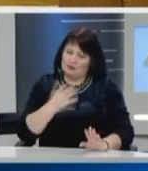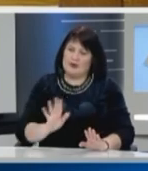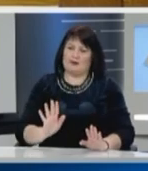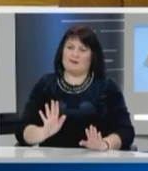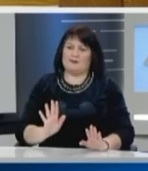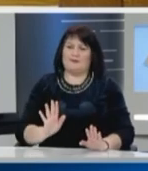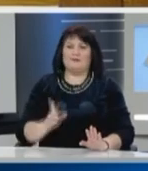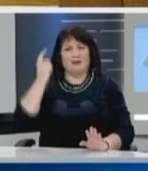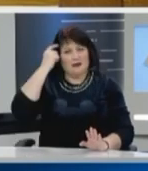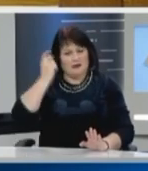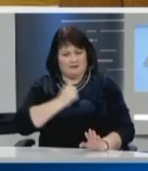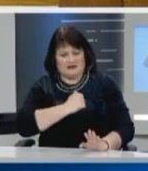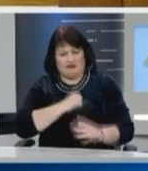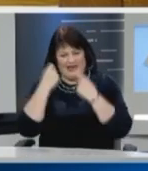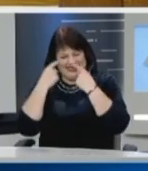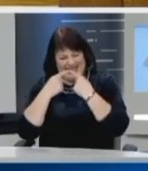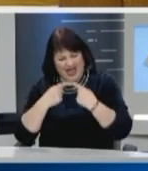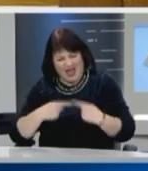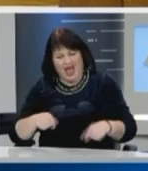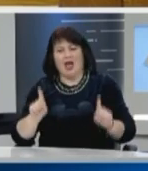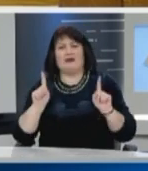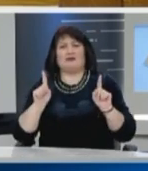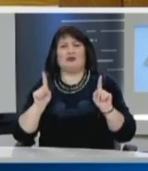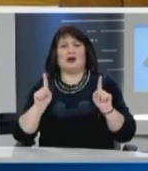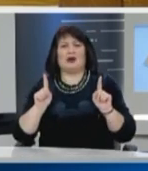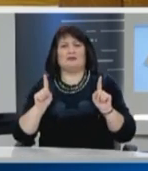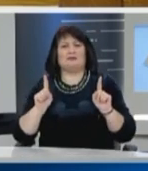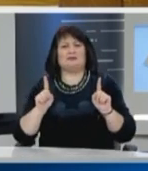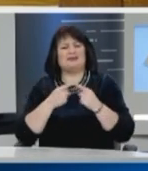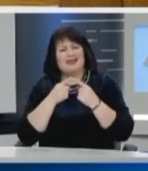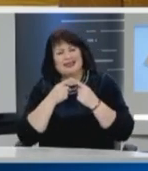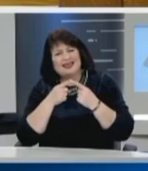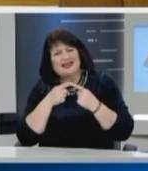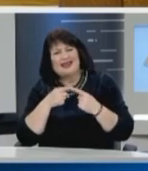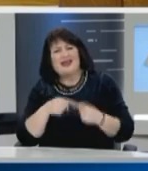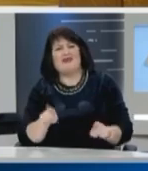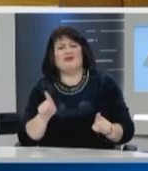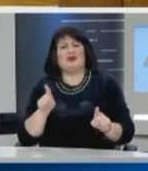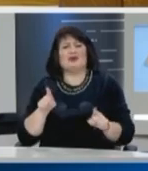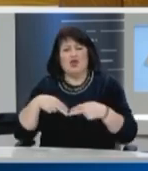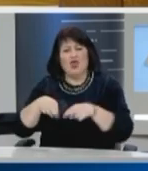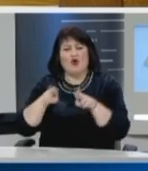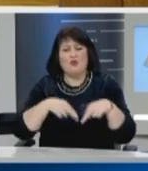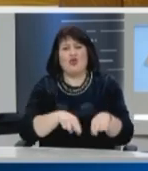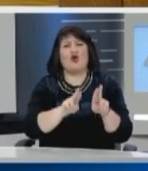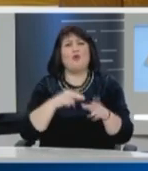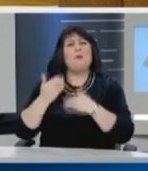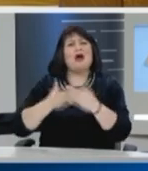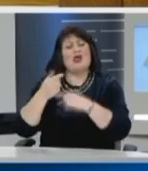με τόσο διαφορετικές ιδεολογικές καταβολές, τόσο διαφορετικές ιστορικές διαδρομές και